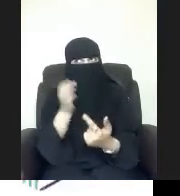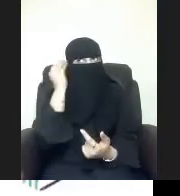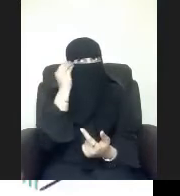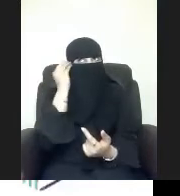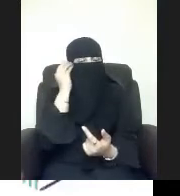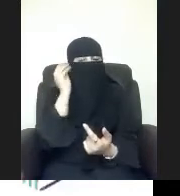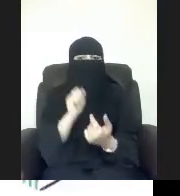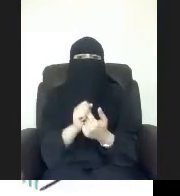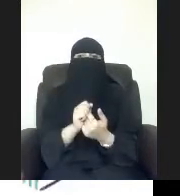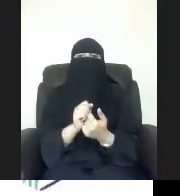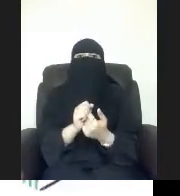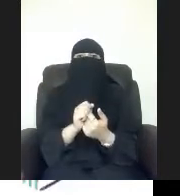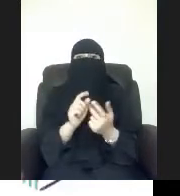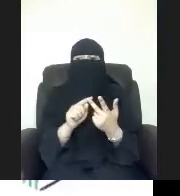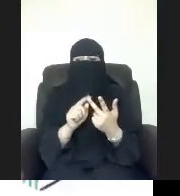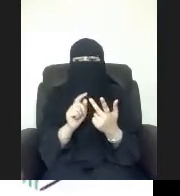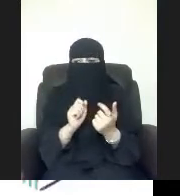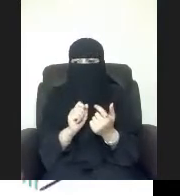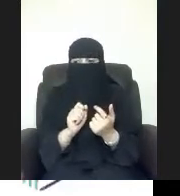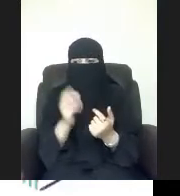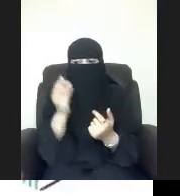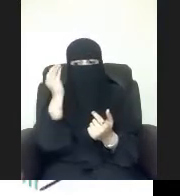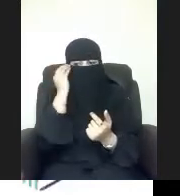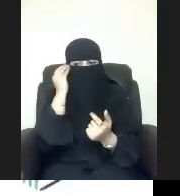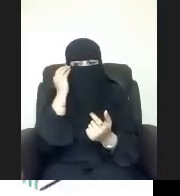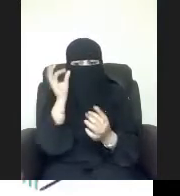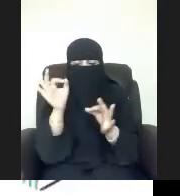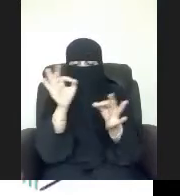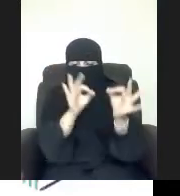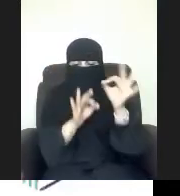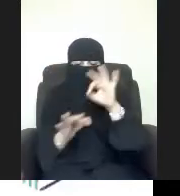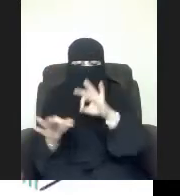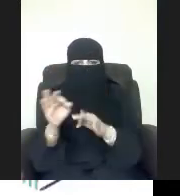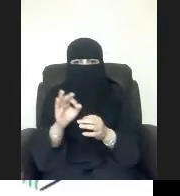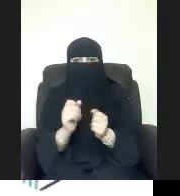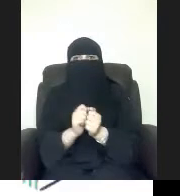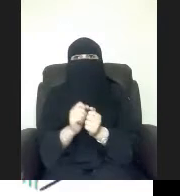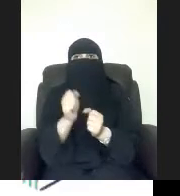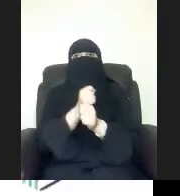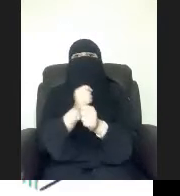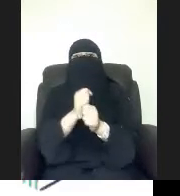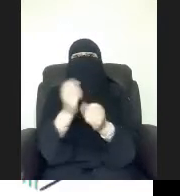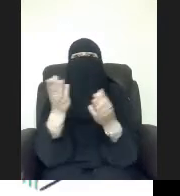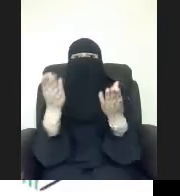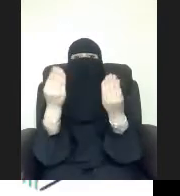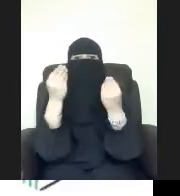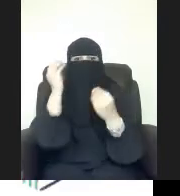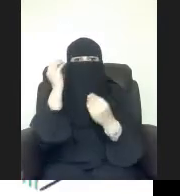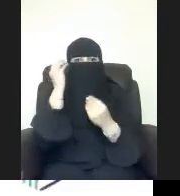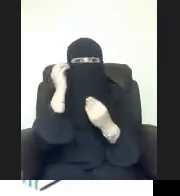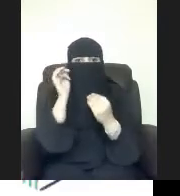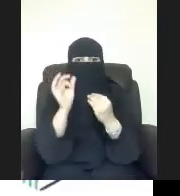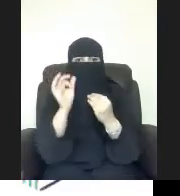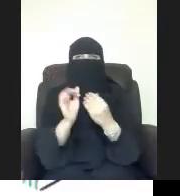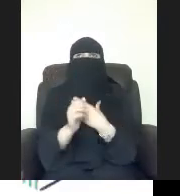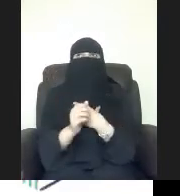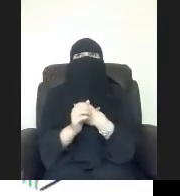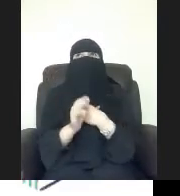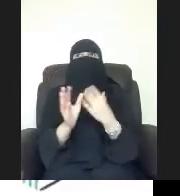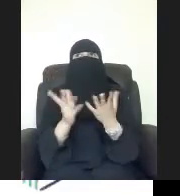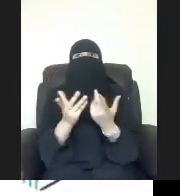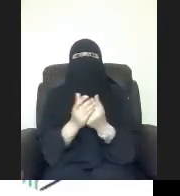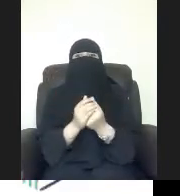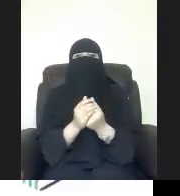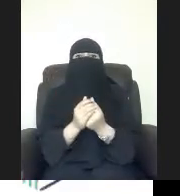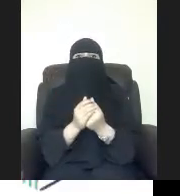التعليمي وأهميته كأساس لتصميم العملية التعليمية والذي ينطلق من التعلم ويبنى عليه التعلم المدمج. قدم الأستاذ